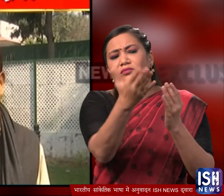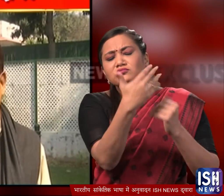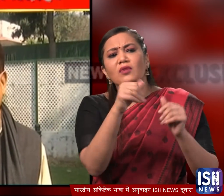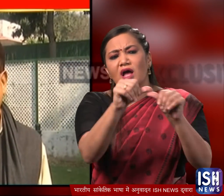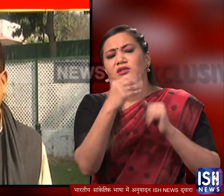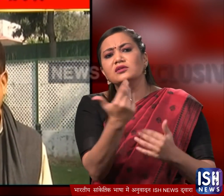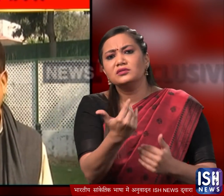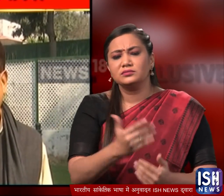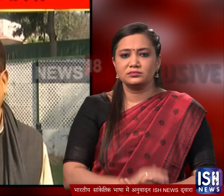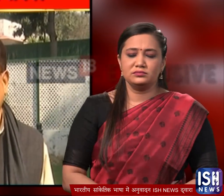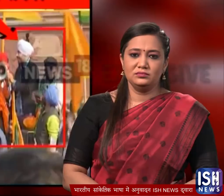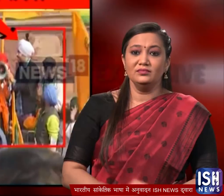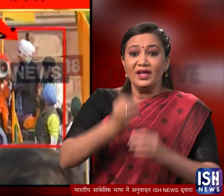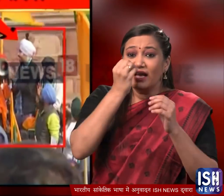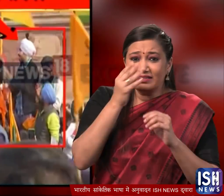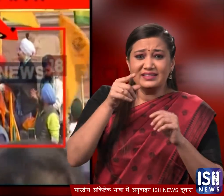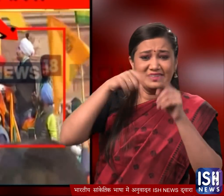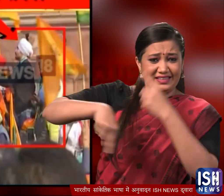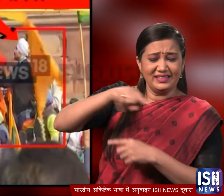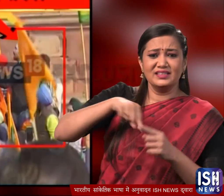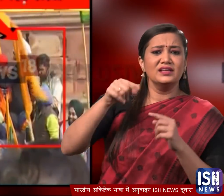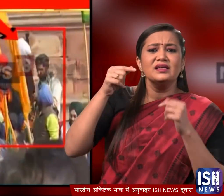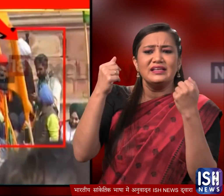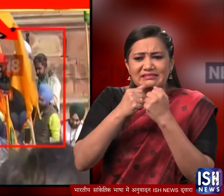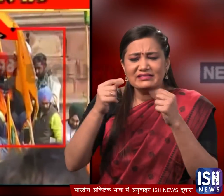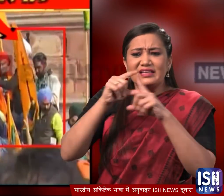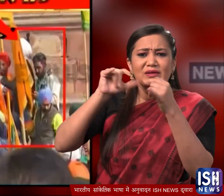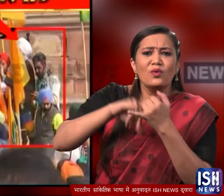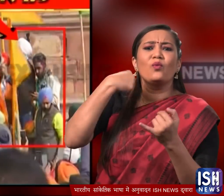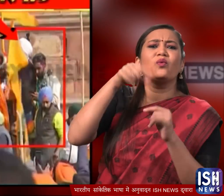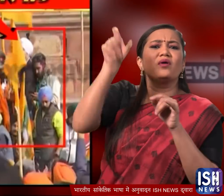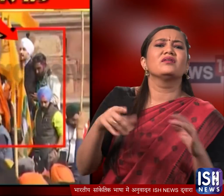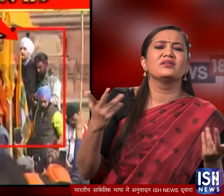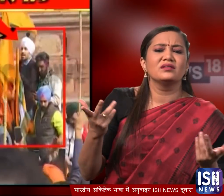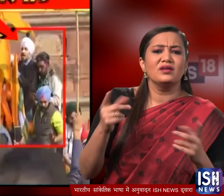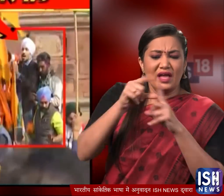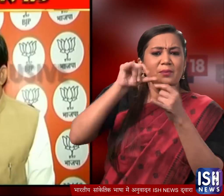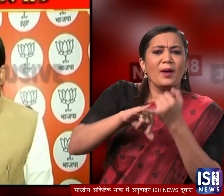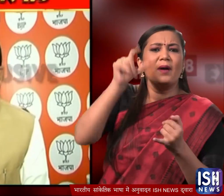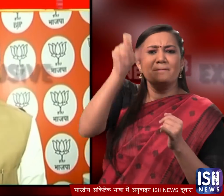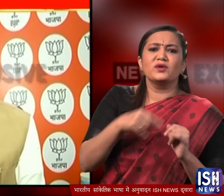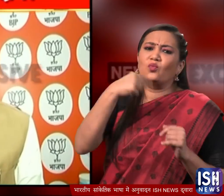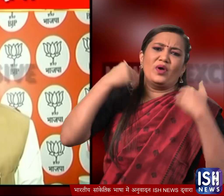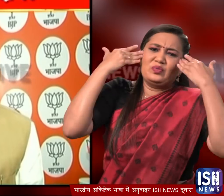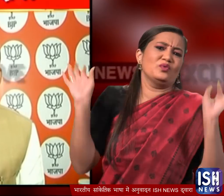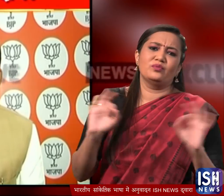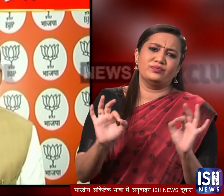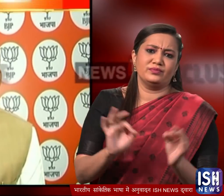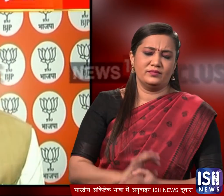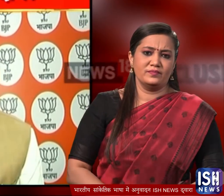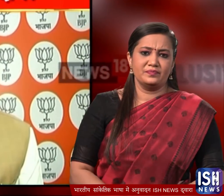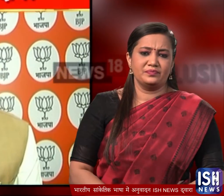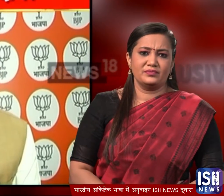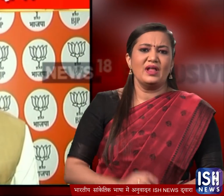तो भारतीय जनता पार्टी अब बताए ना। हालांकि बीजेपी को दीप सिद्धू हिंसा की घटना में कोई किरदार ही नहीं लगता। कौन है दीप सिद्धू मुझे नहीं